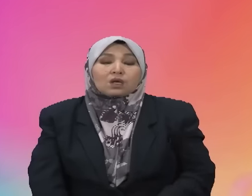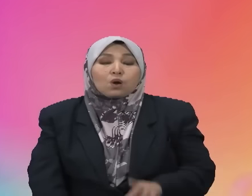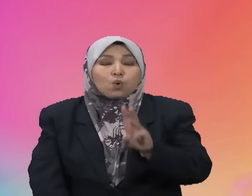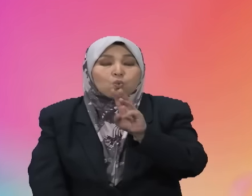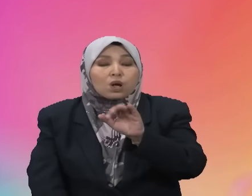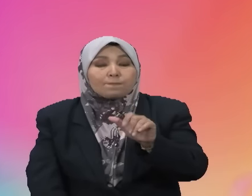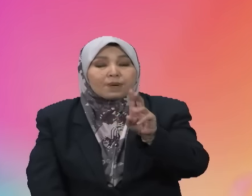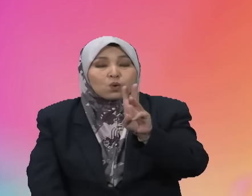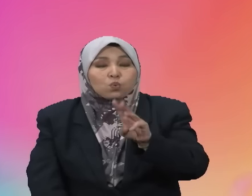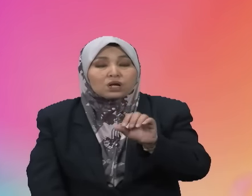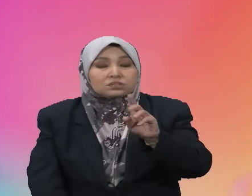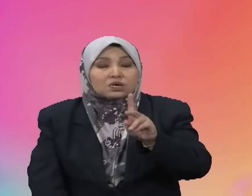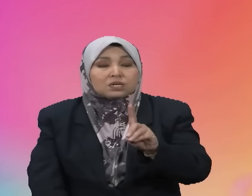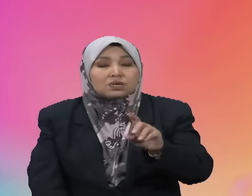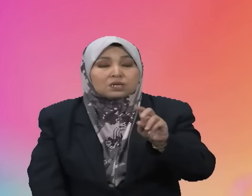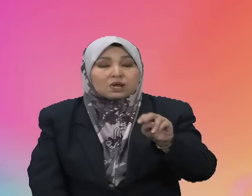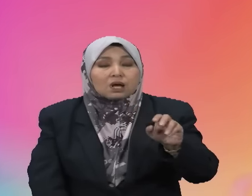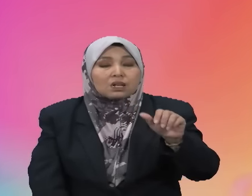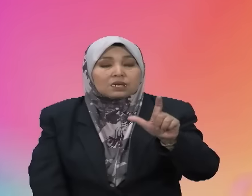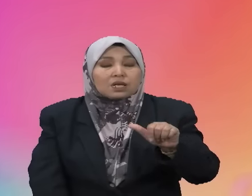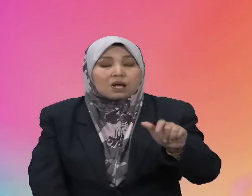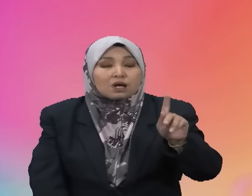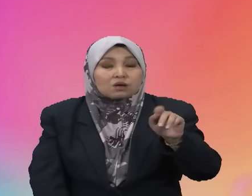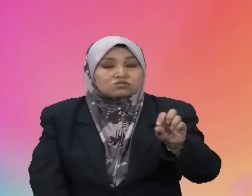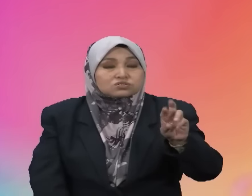وَمَا وَجَدْنَا